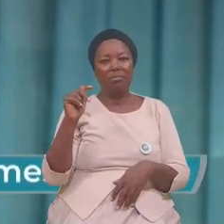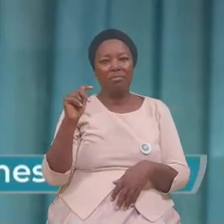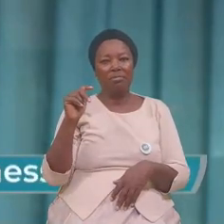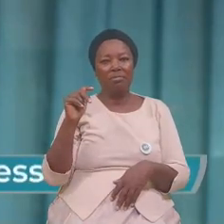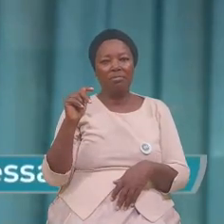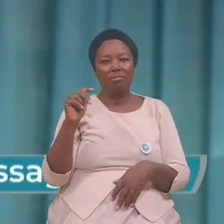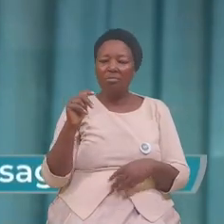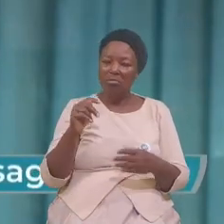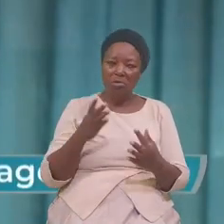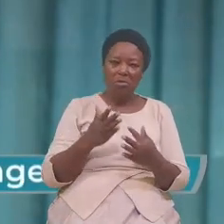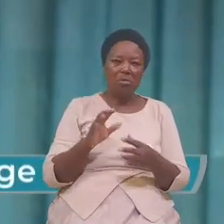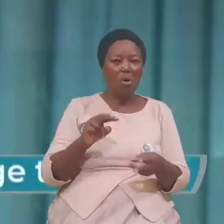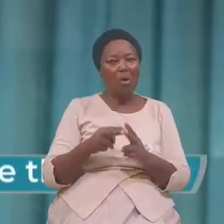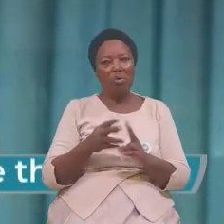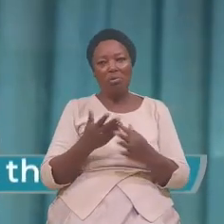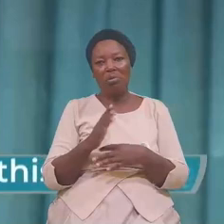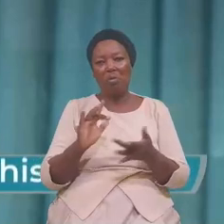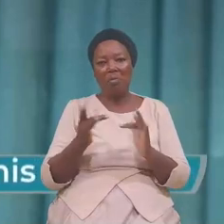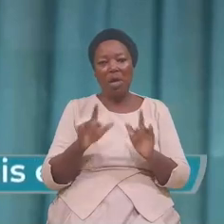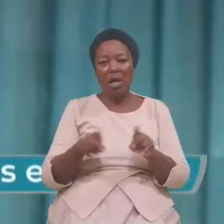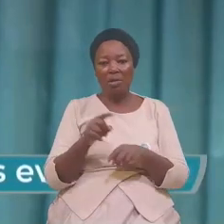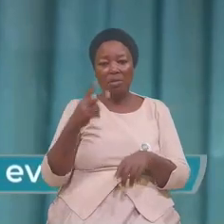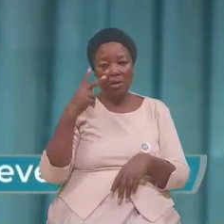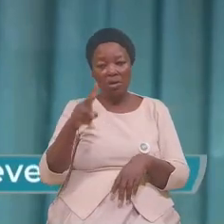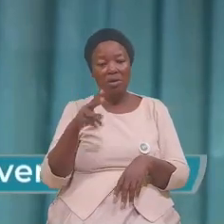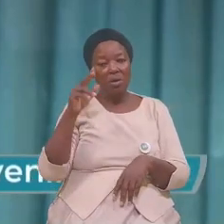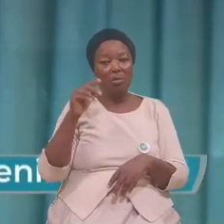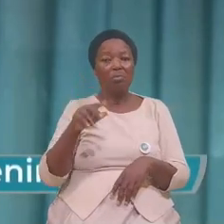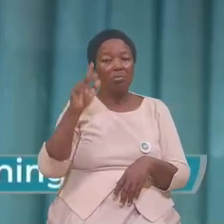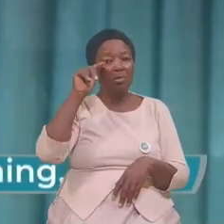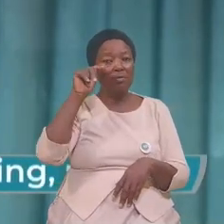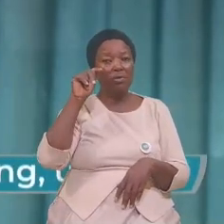média social, quand vous suivez, il y a un lien